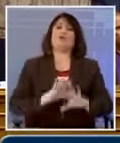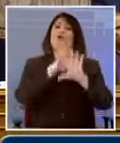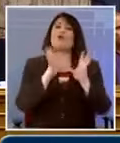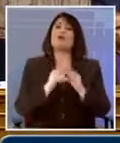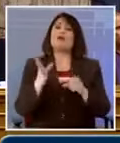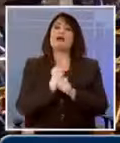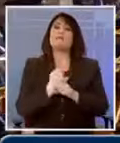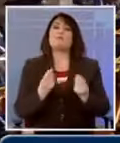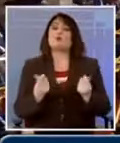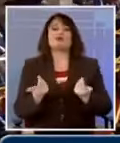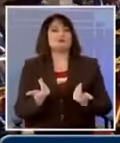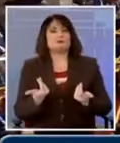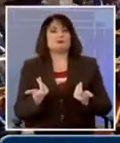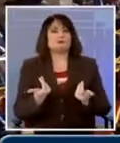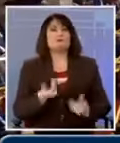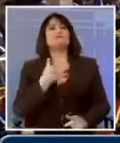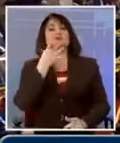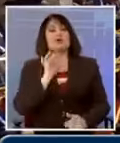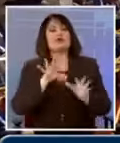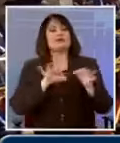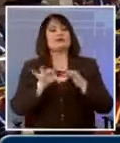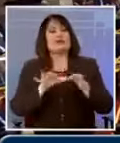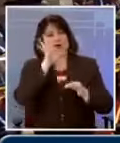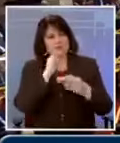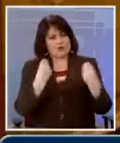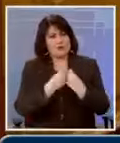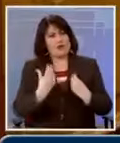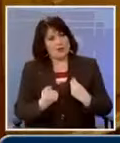πετύχουμε γιατί έχουμε σχέδιο ρεαλιστικό,